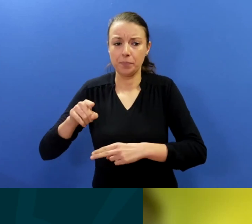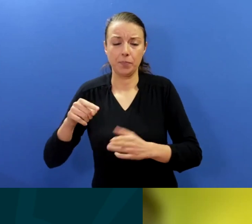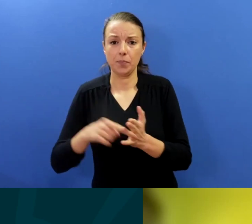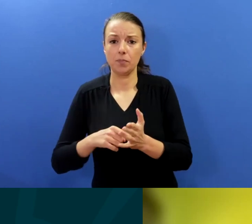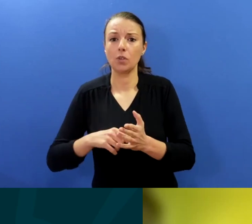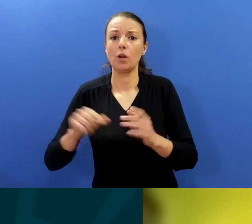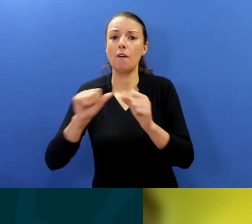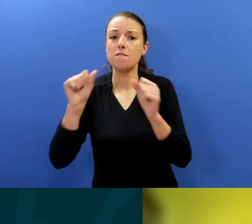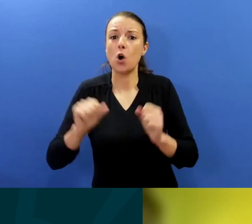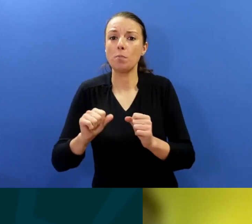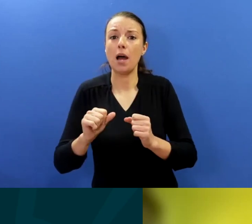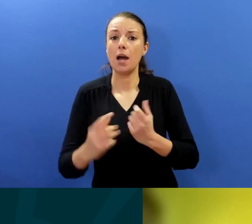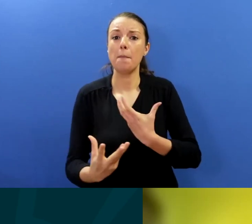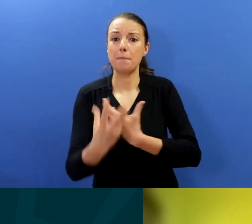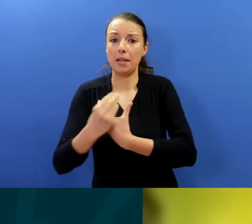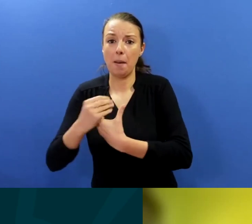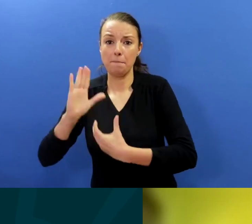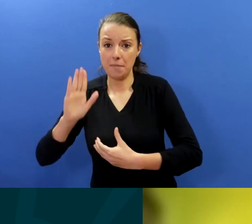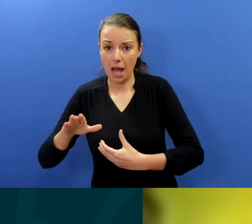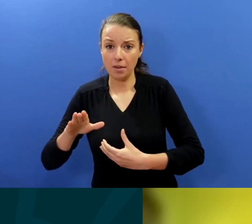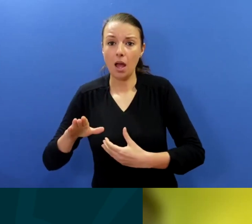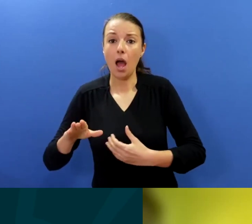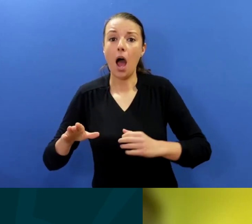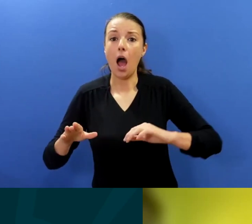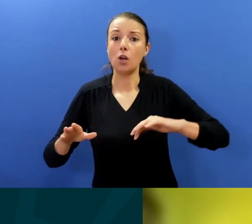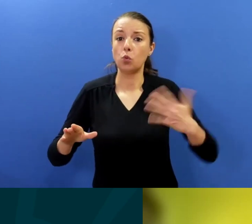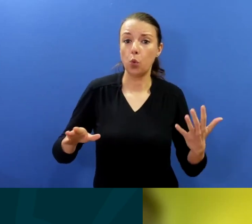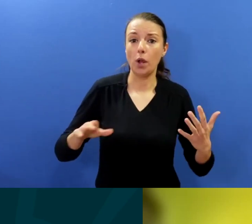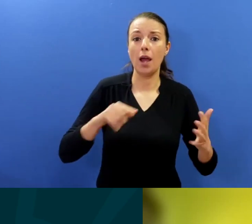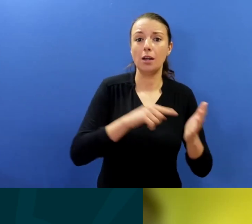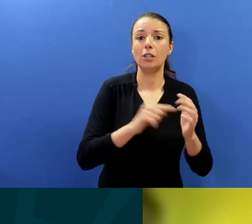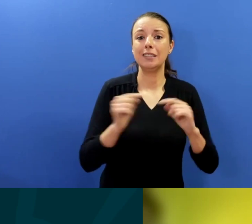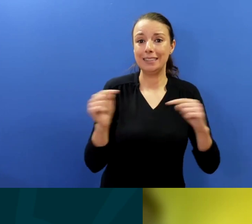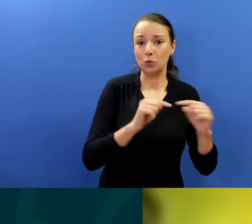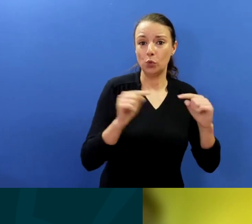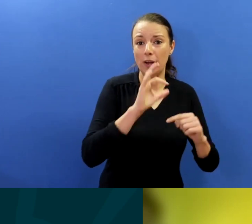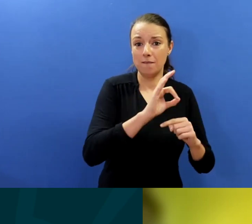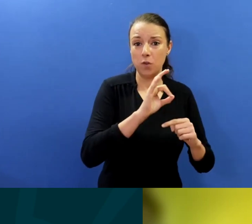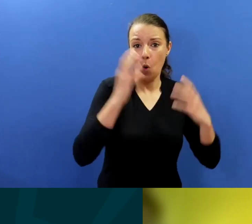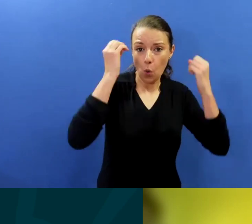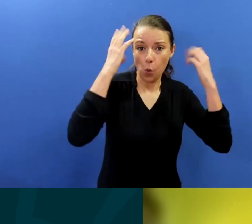Karusz can be fully implemented, as I said, in Poland. And as Mr. Tomasz Kaiser said, our